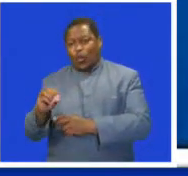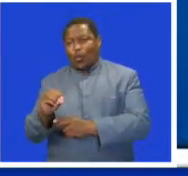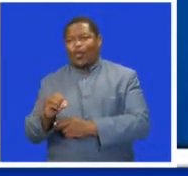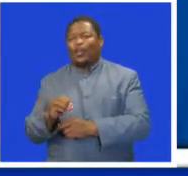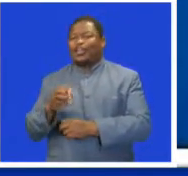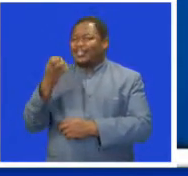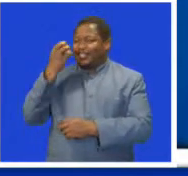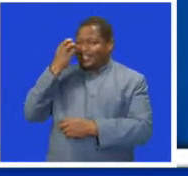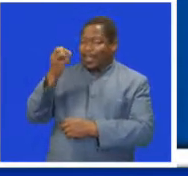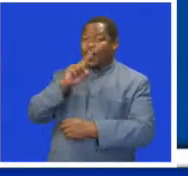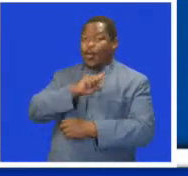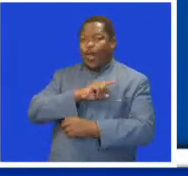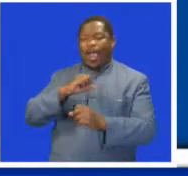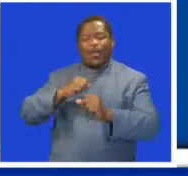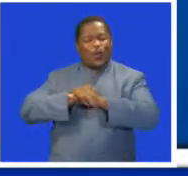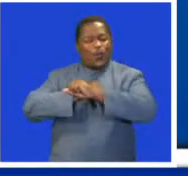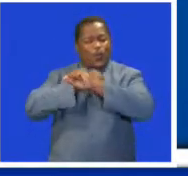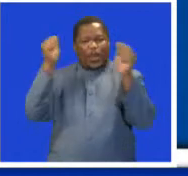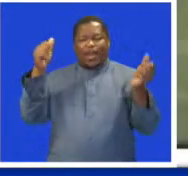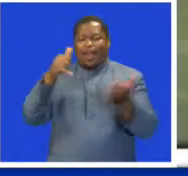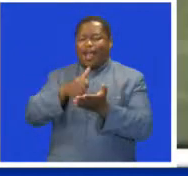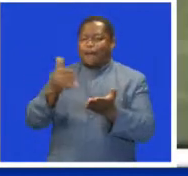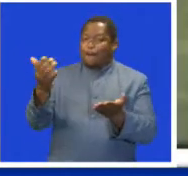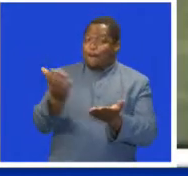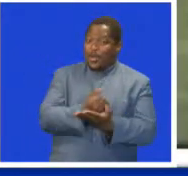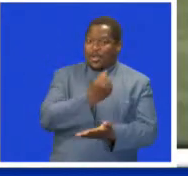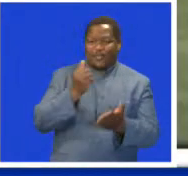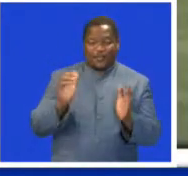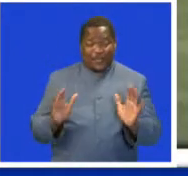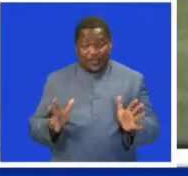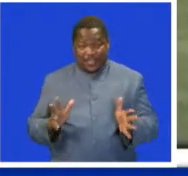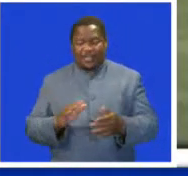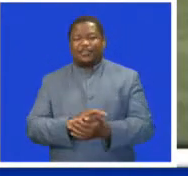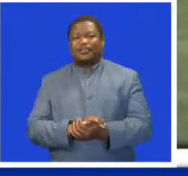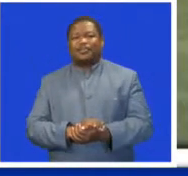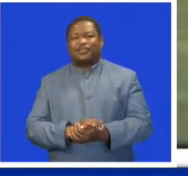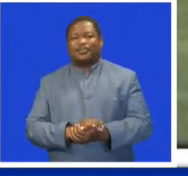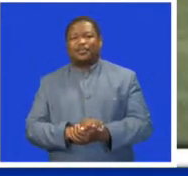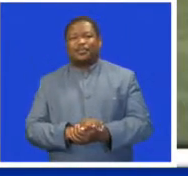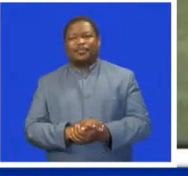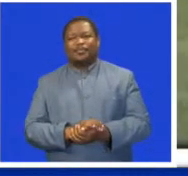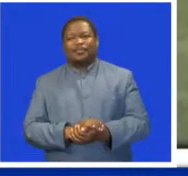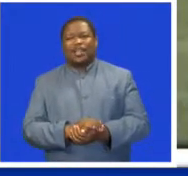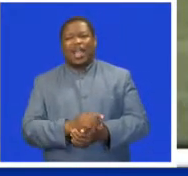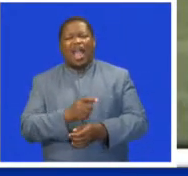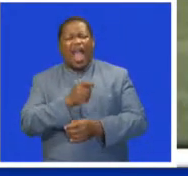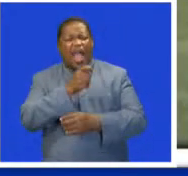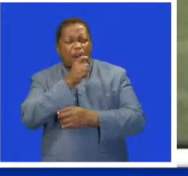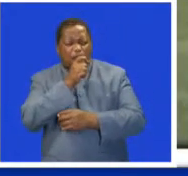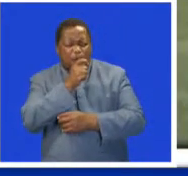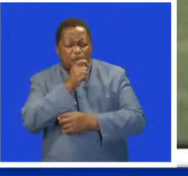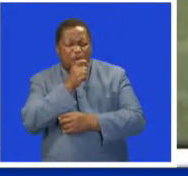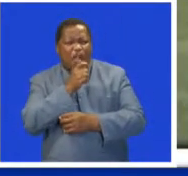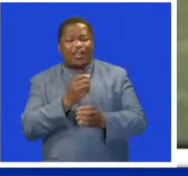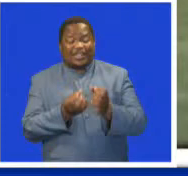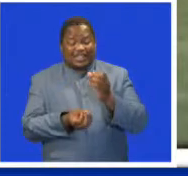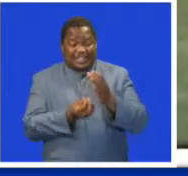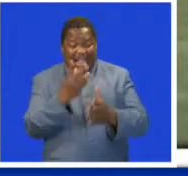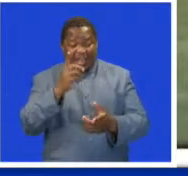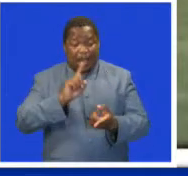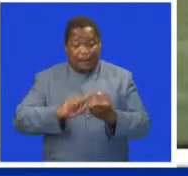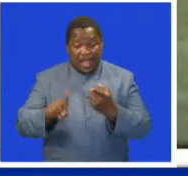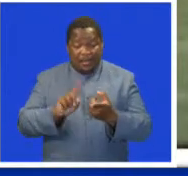kutimisela kusukela ekuseni nayicala lenzebe. Kudlala ekuseni ngekubuka leli langa lanamuhla taribo mina ngicabanga ukuthi